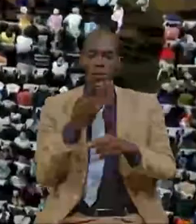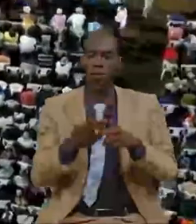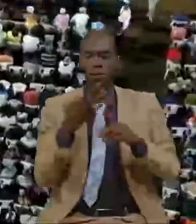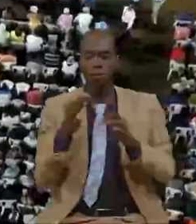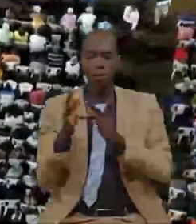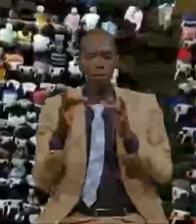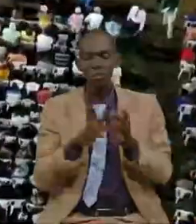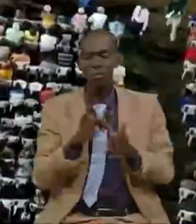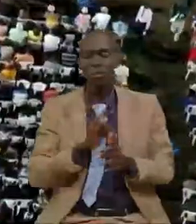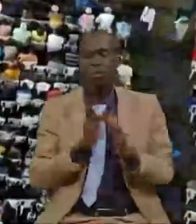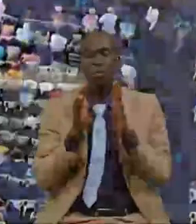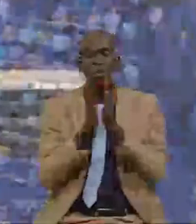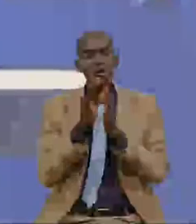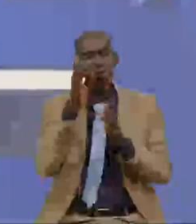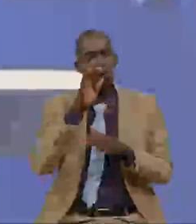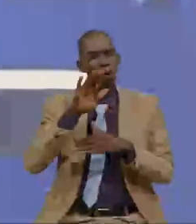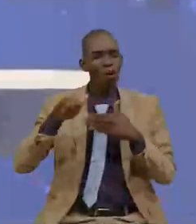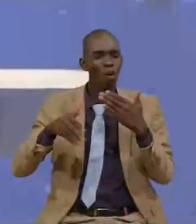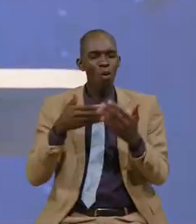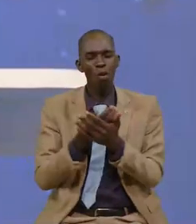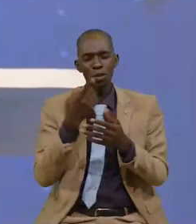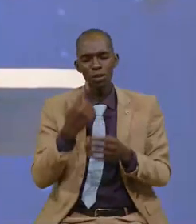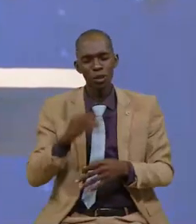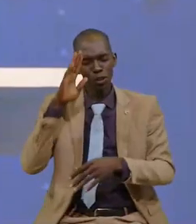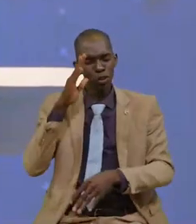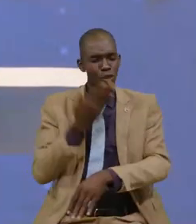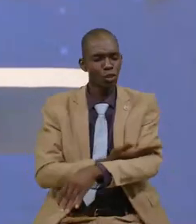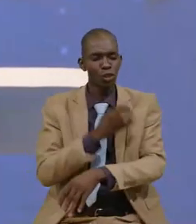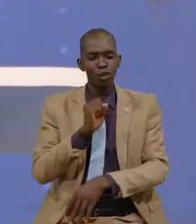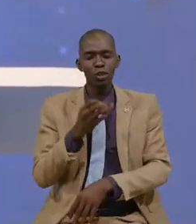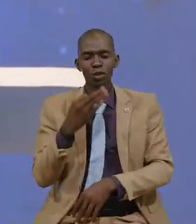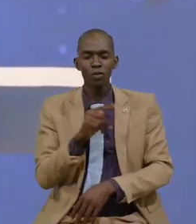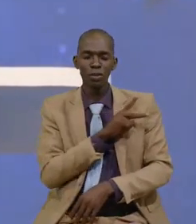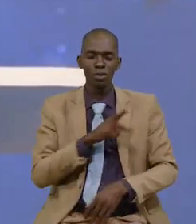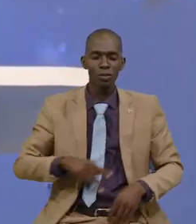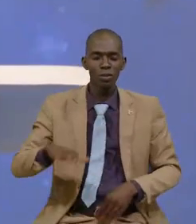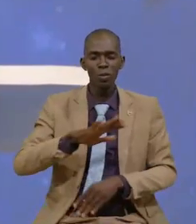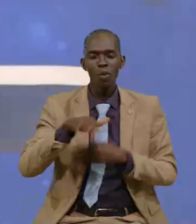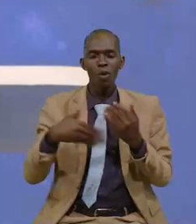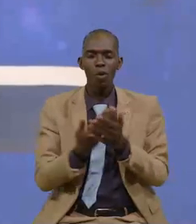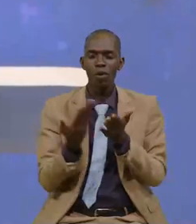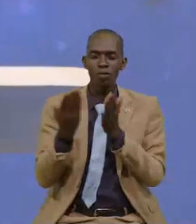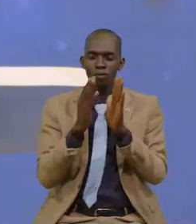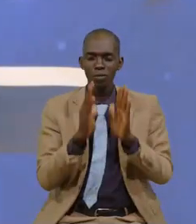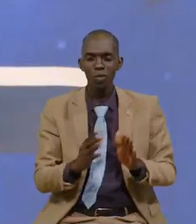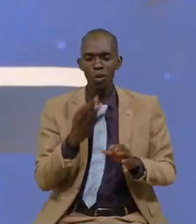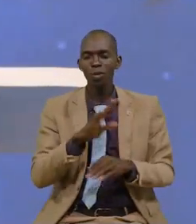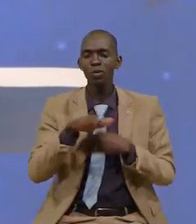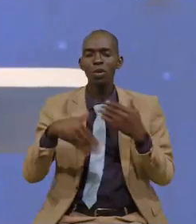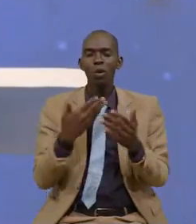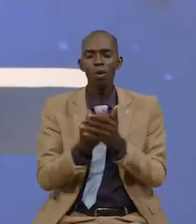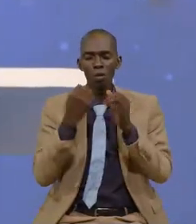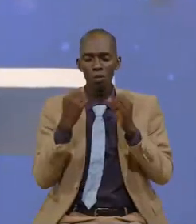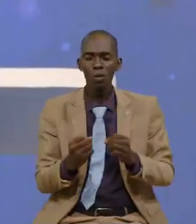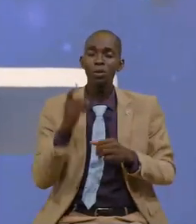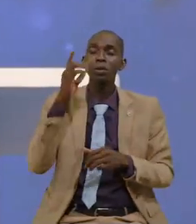de Jésus, je prie pour tous les fils du royaume, tous les sujets du